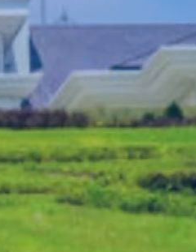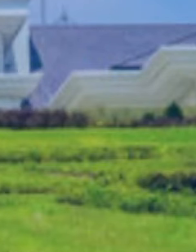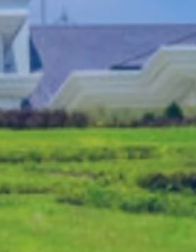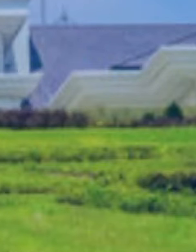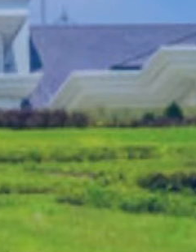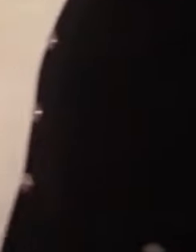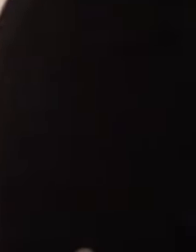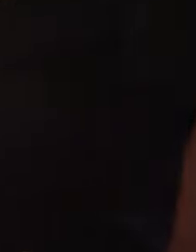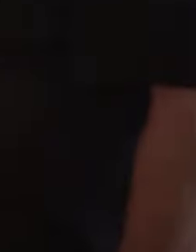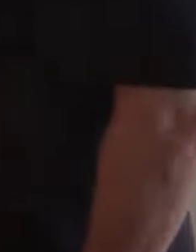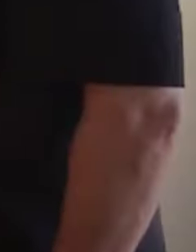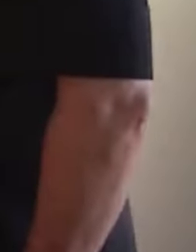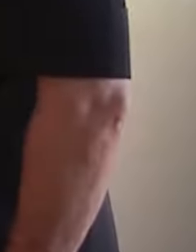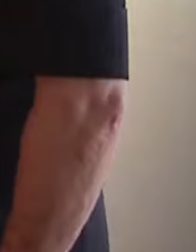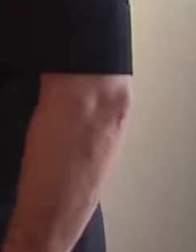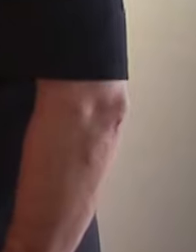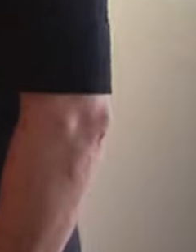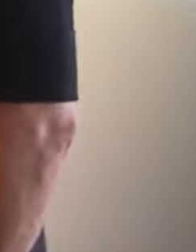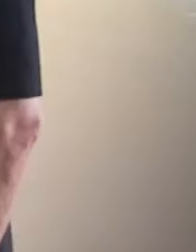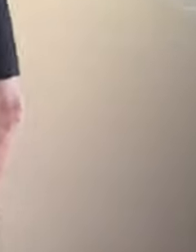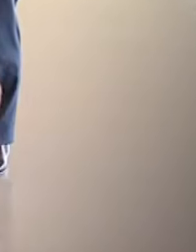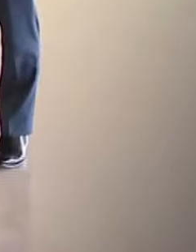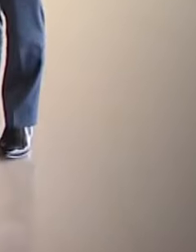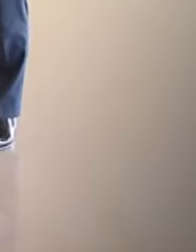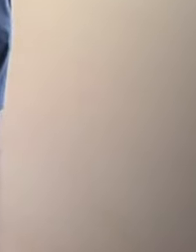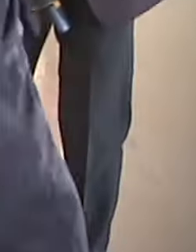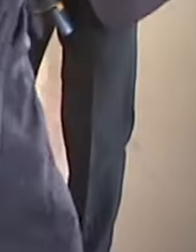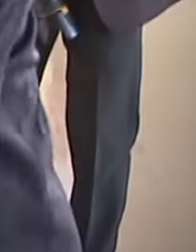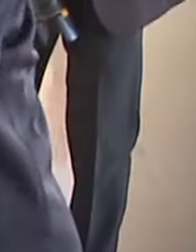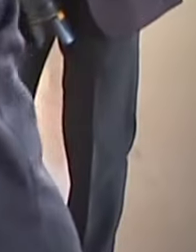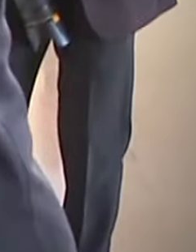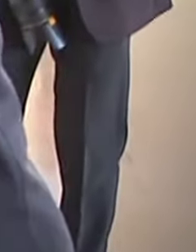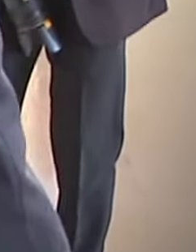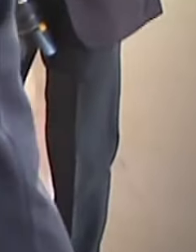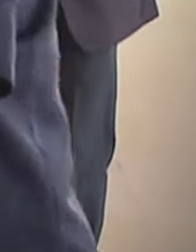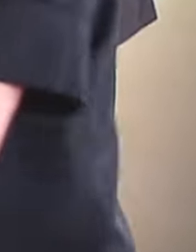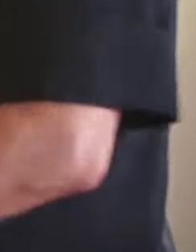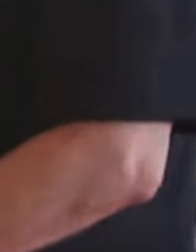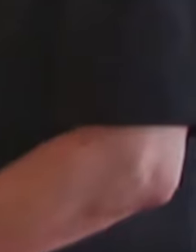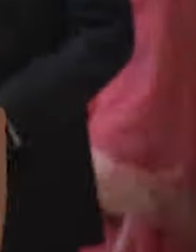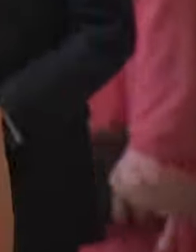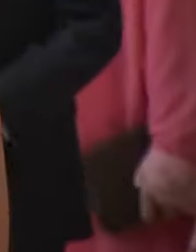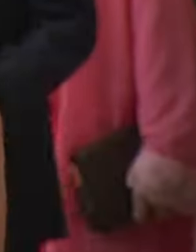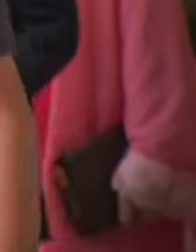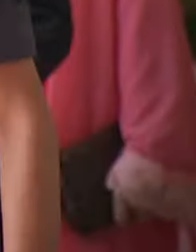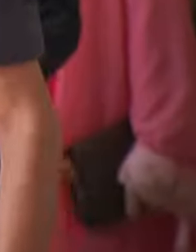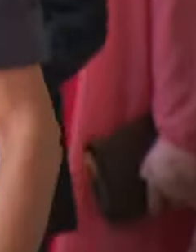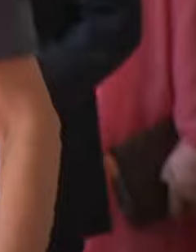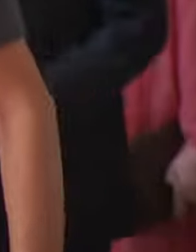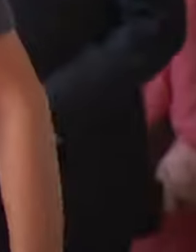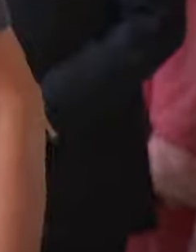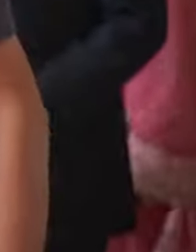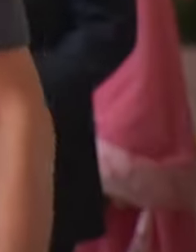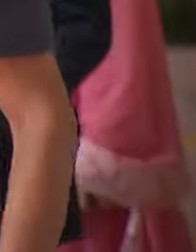Keberangkatan baginda berdua untuk menghadiri istiadat pertabalan yang bersejarah ini merupakan atas warkah persilaan yang disembahkan